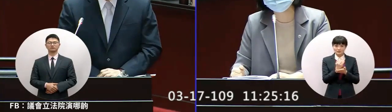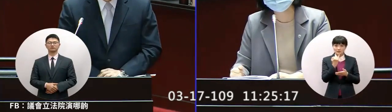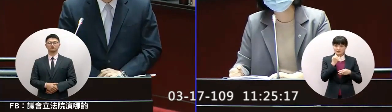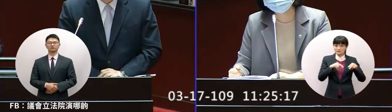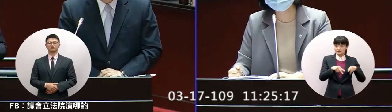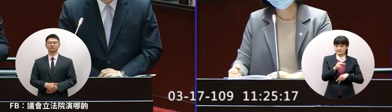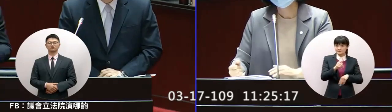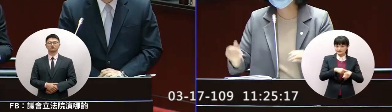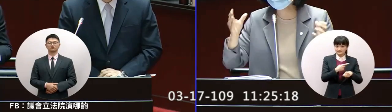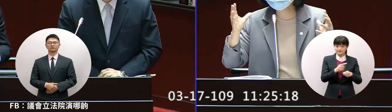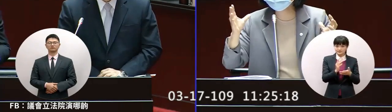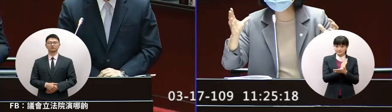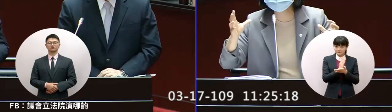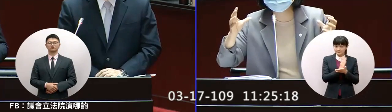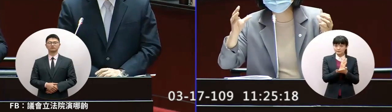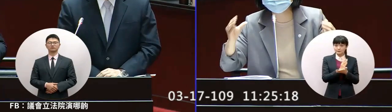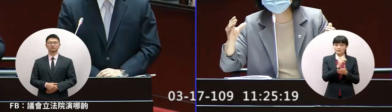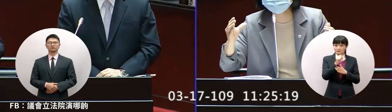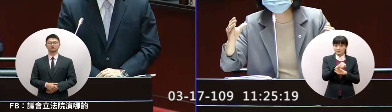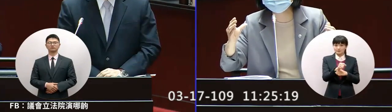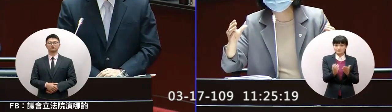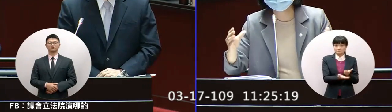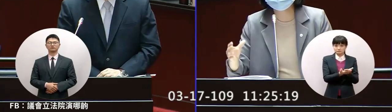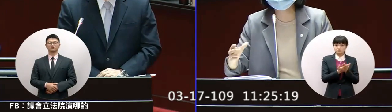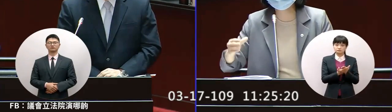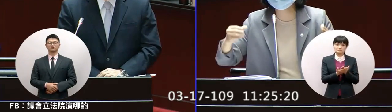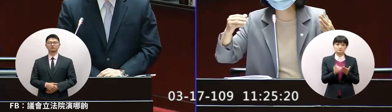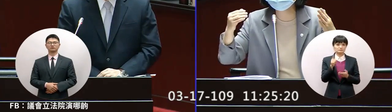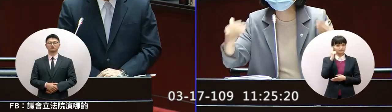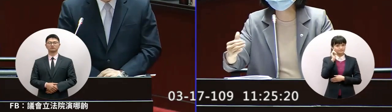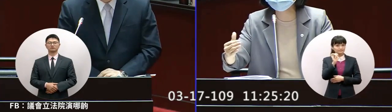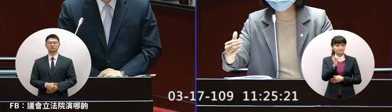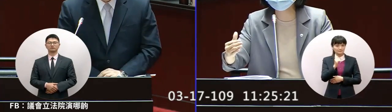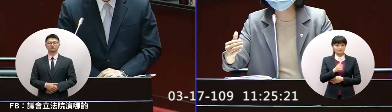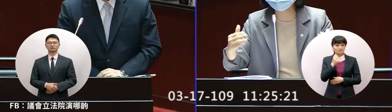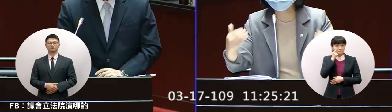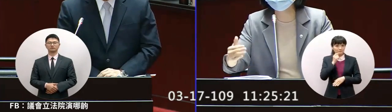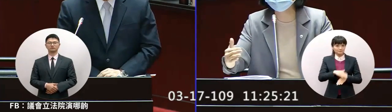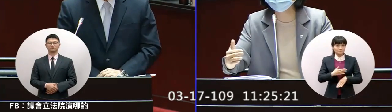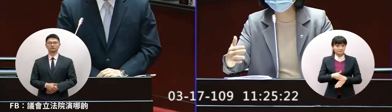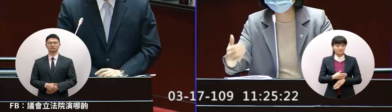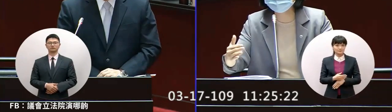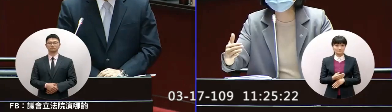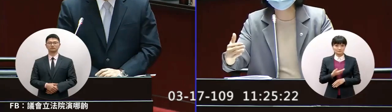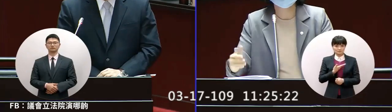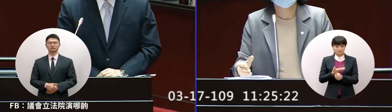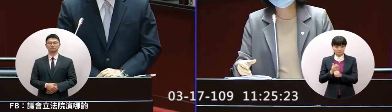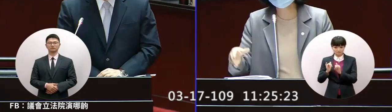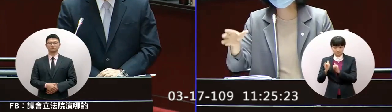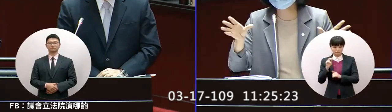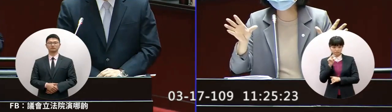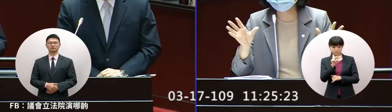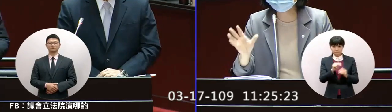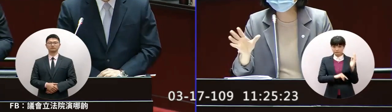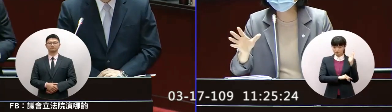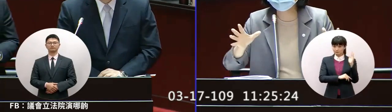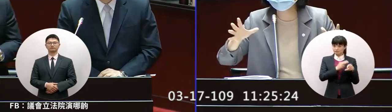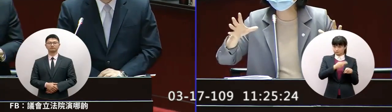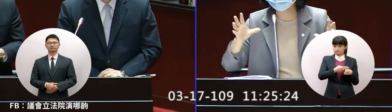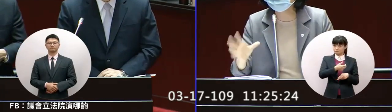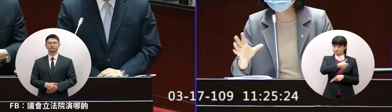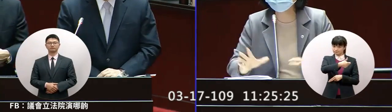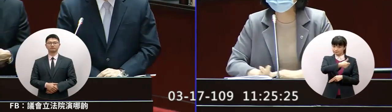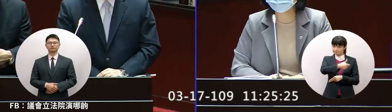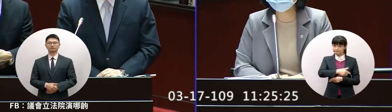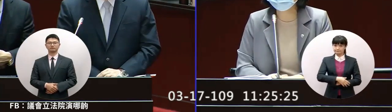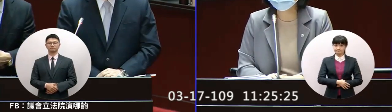评估尔，对不？地方政府若是有信心，因感觉因财政有能力，因感觉因技术那